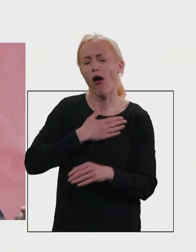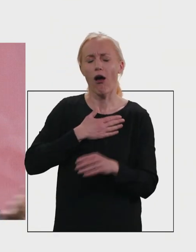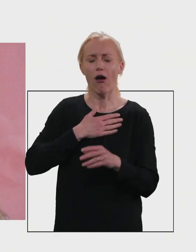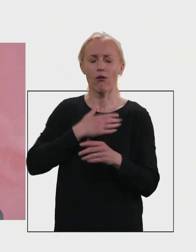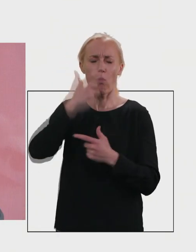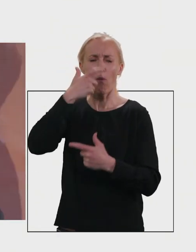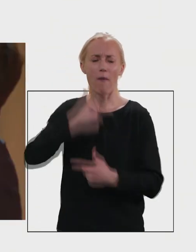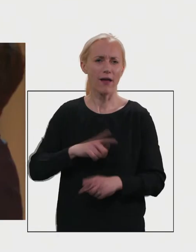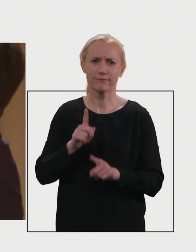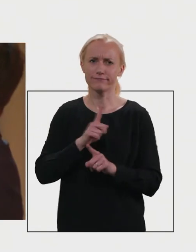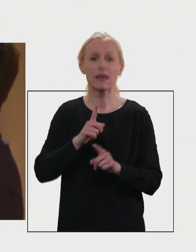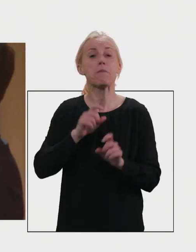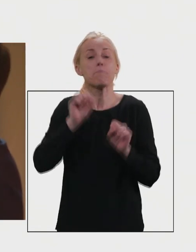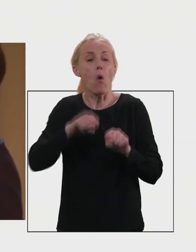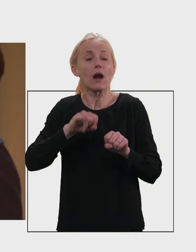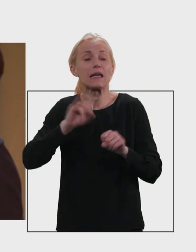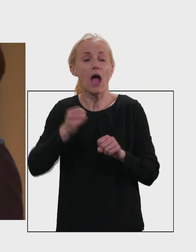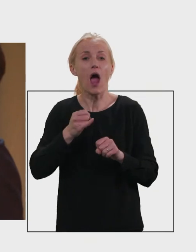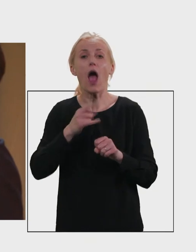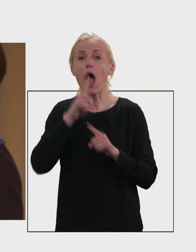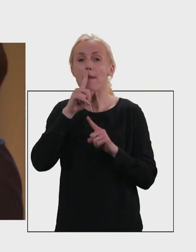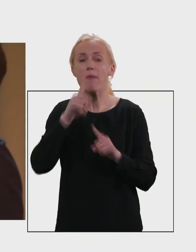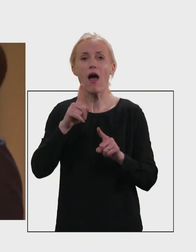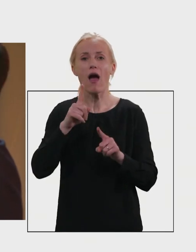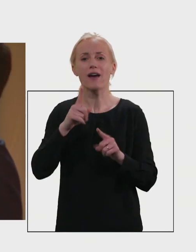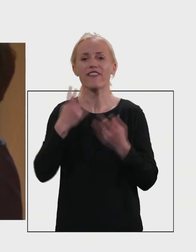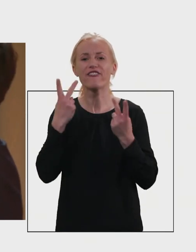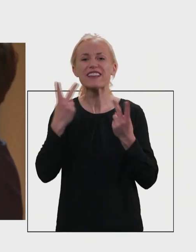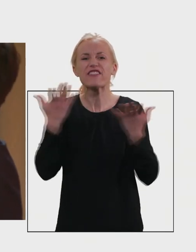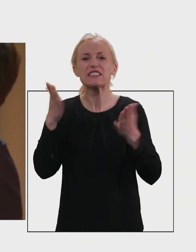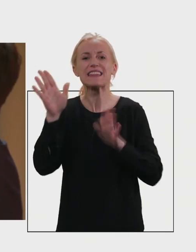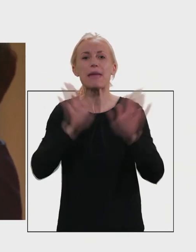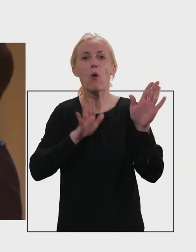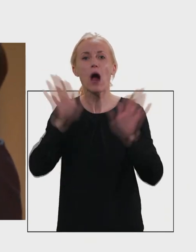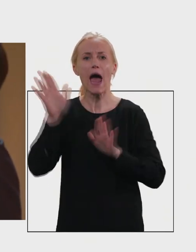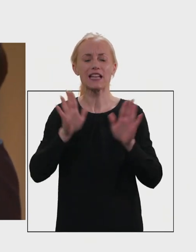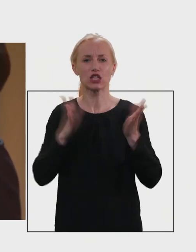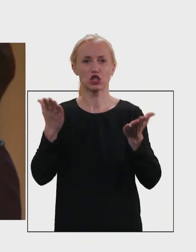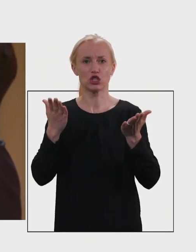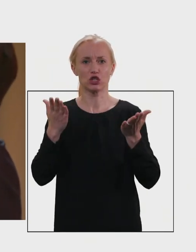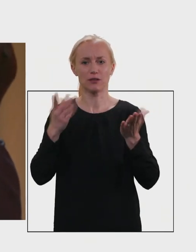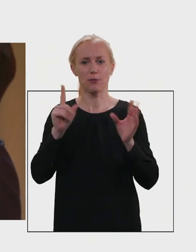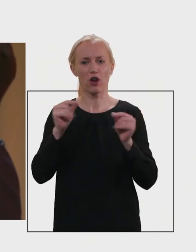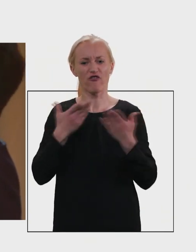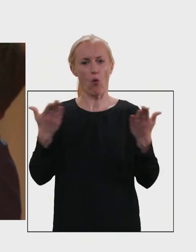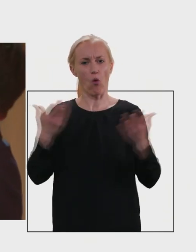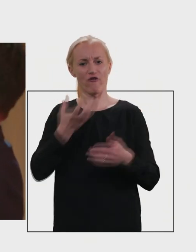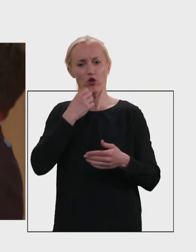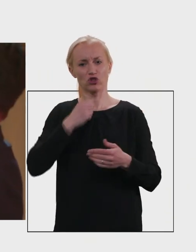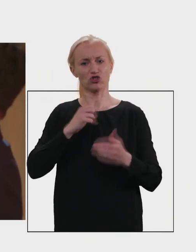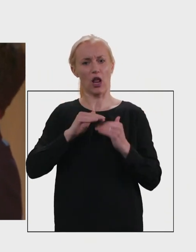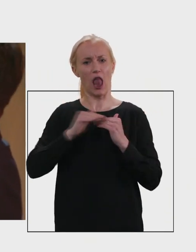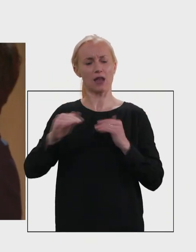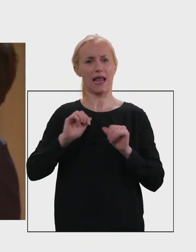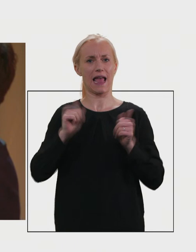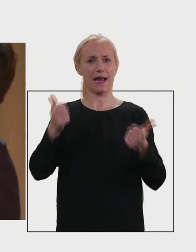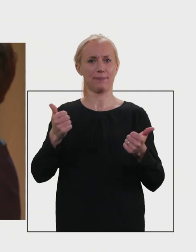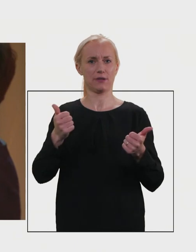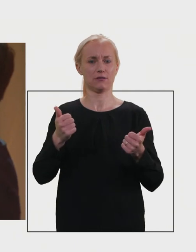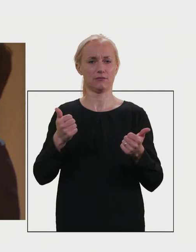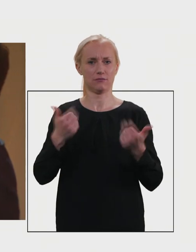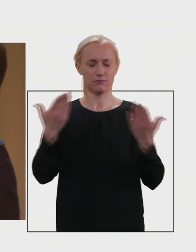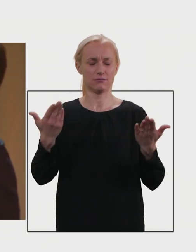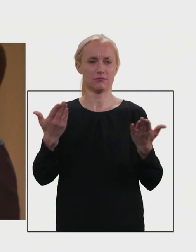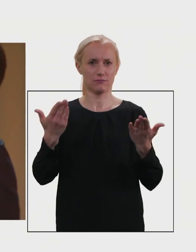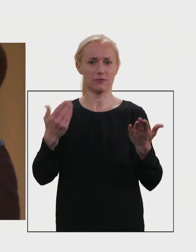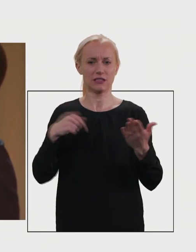Humanes, mag alles sein. Ich bin der Meinung, es geht um was Demokratisches. Es geht darum, in welchem Land wir leben wollen. Und das ist mir sehr, sehr wichtig,